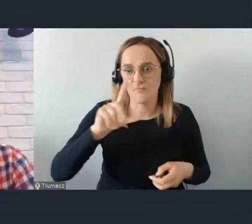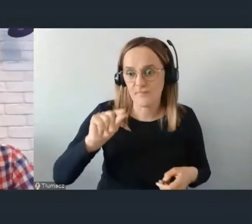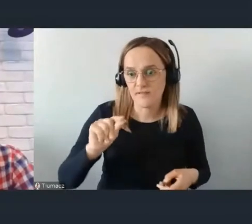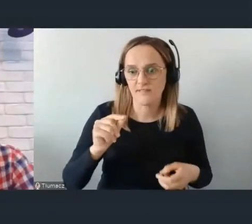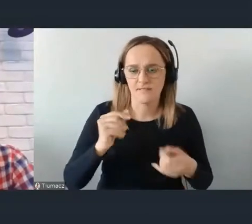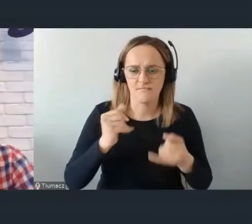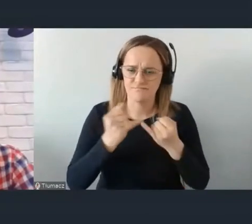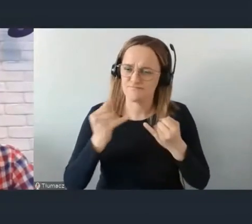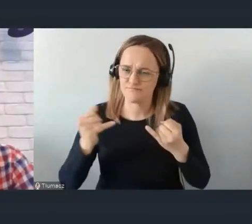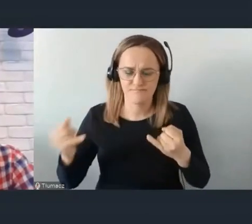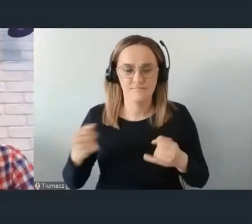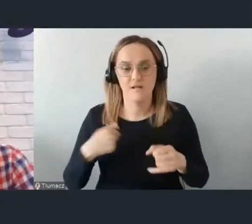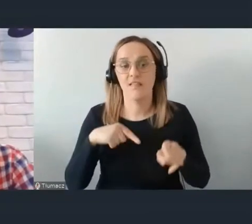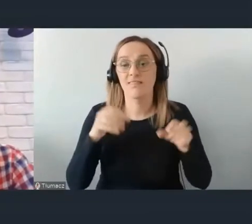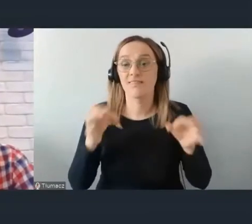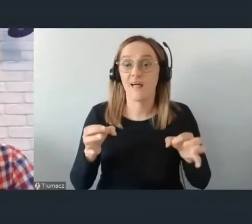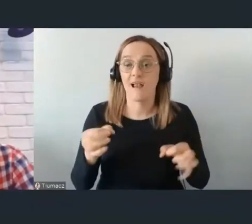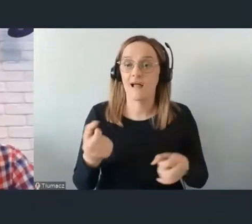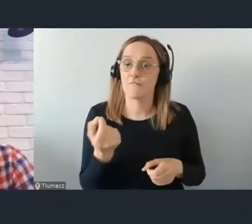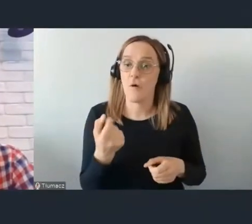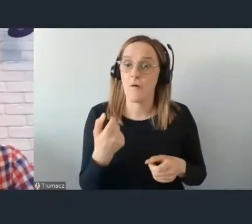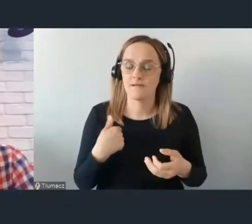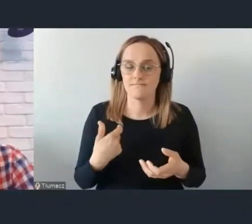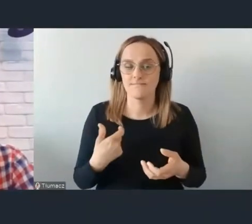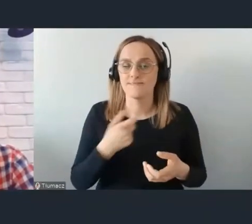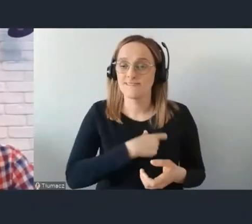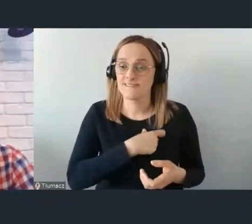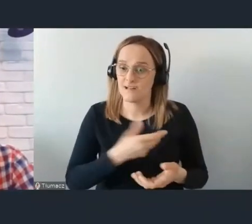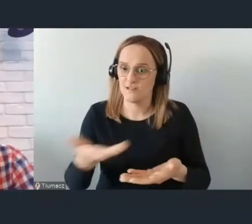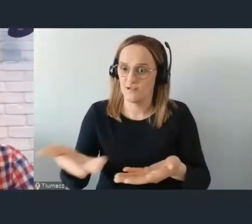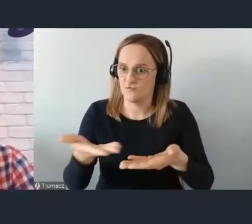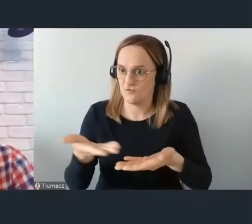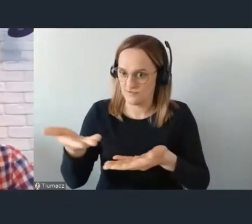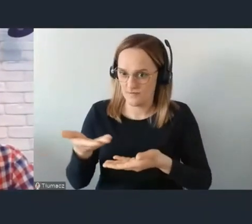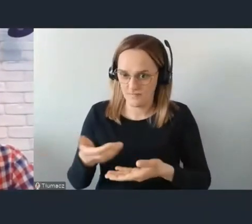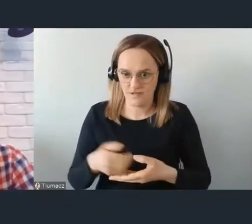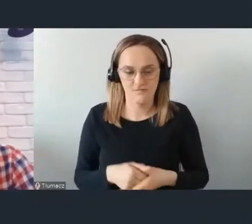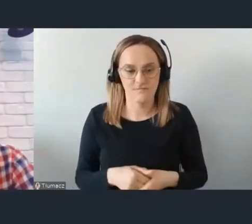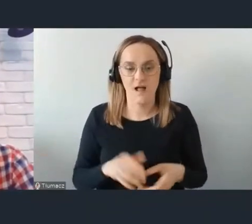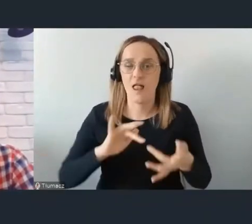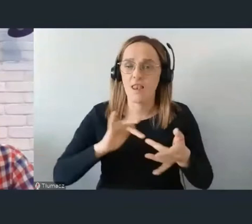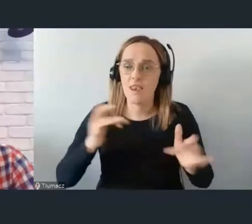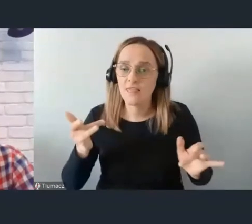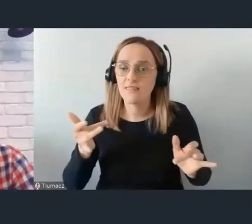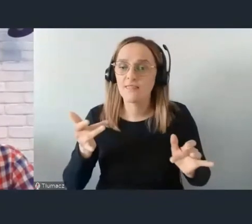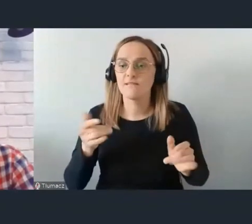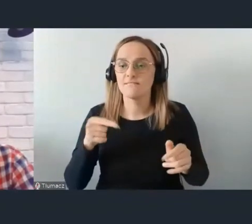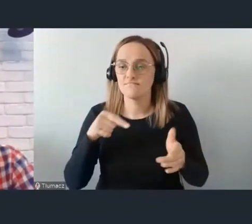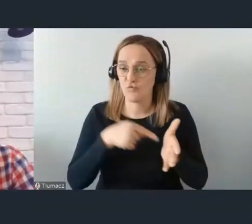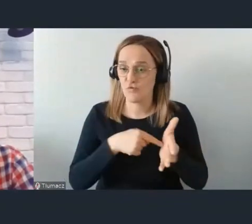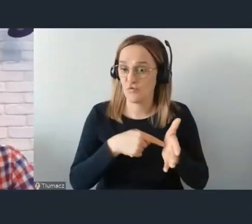Dlatego korzystam z tego momentu, żeby Państwa serdecznie do tego zaprosić, a link do tych spotkań